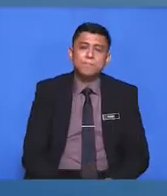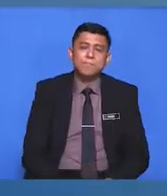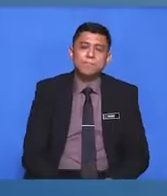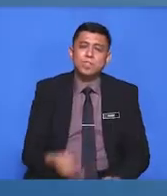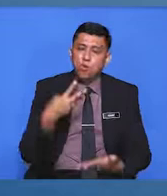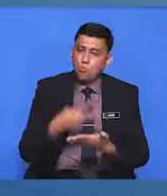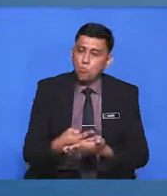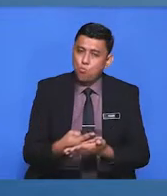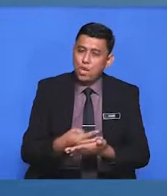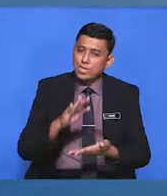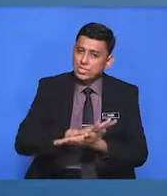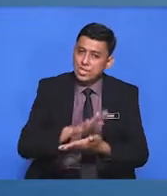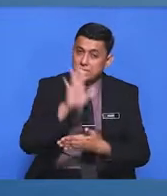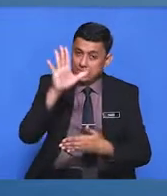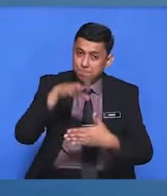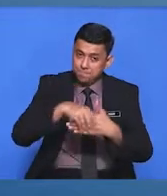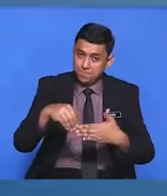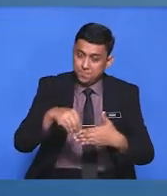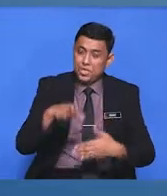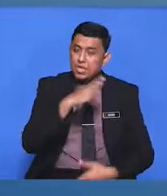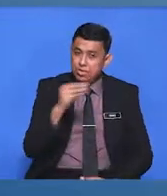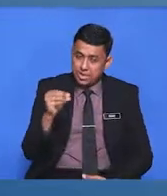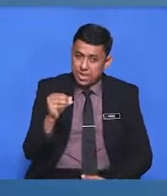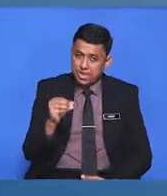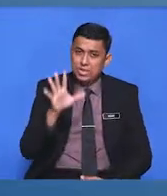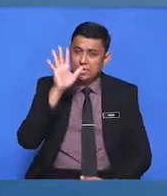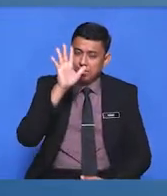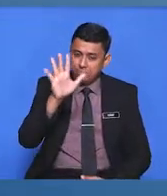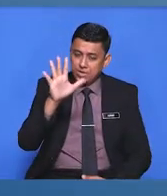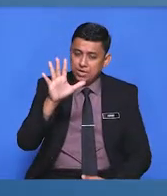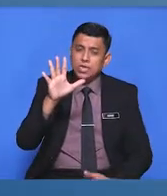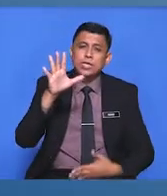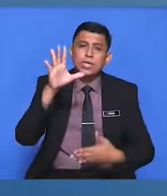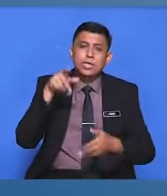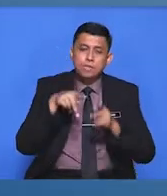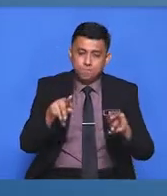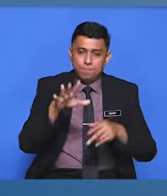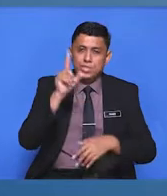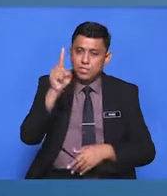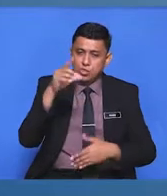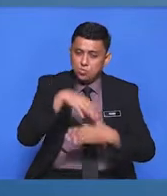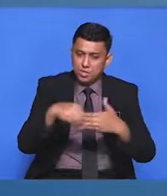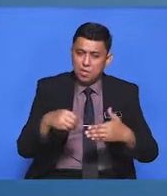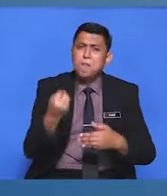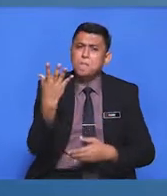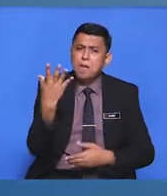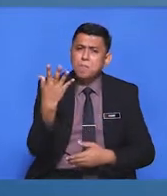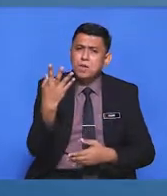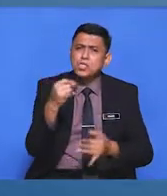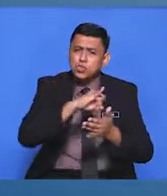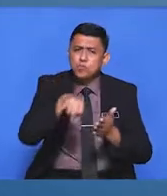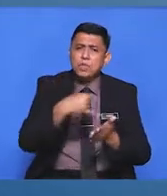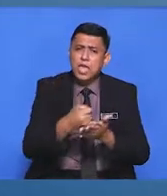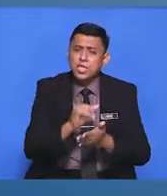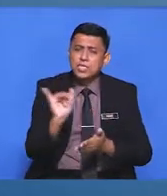Wang kertas RM5 dan 5 keping wang kertas RM1. Berapakah nilainya,